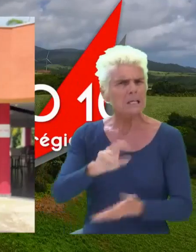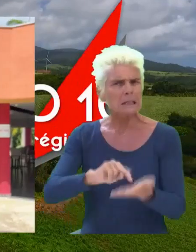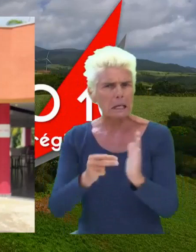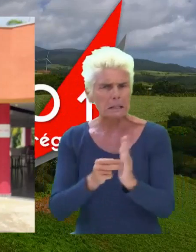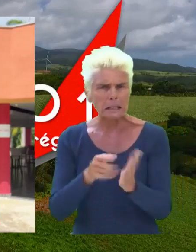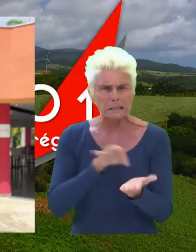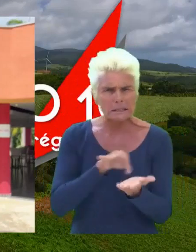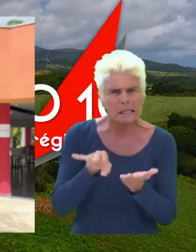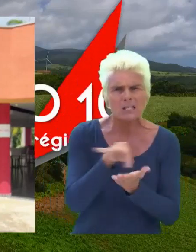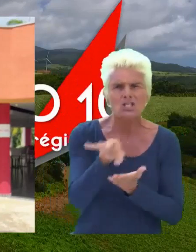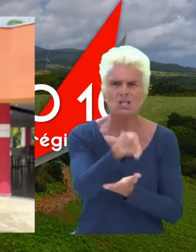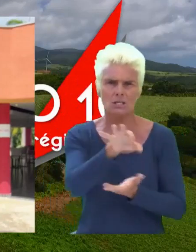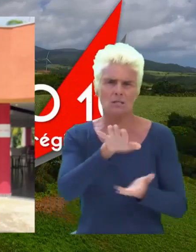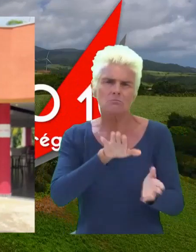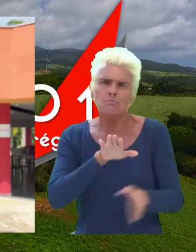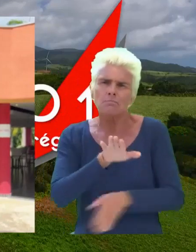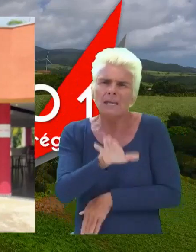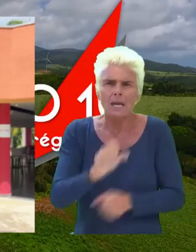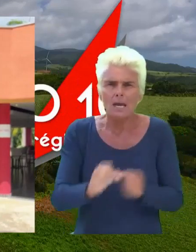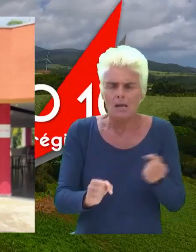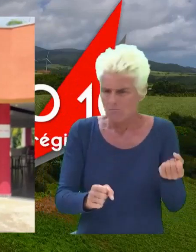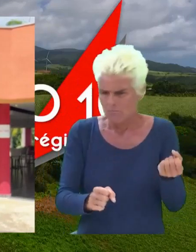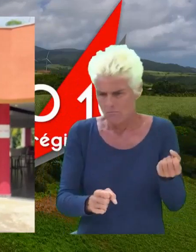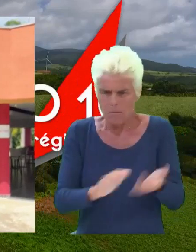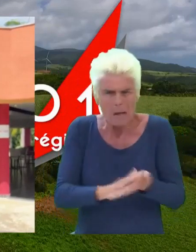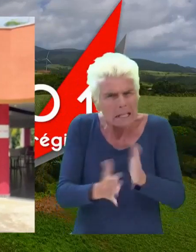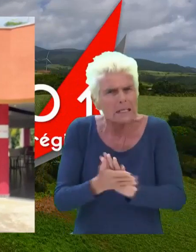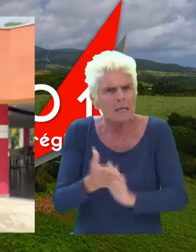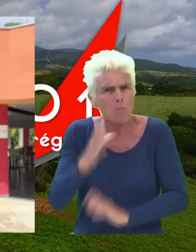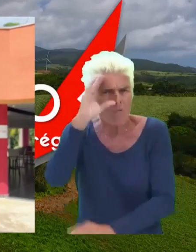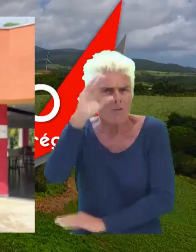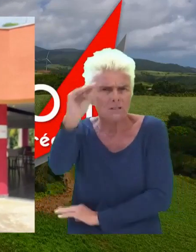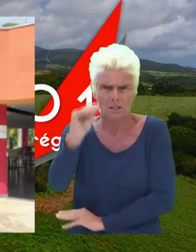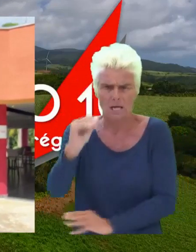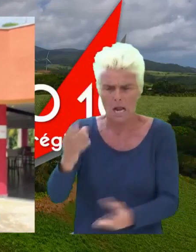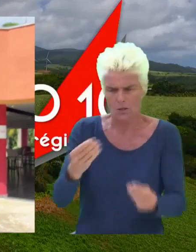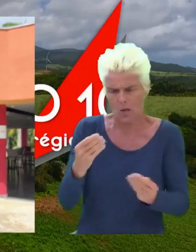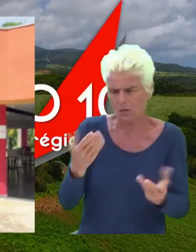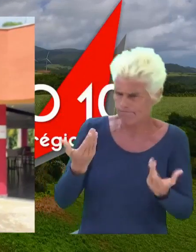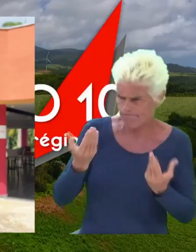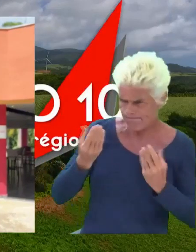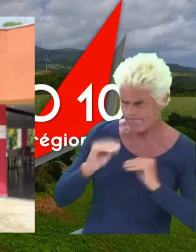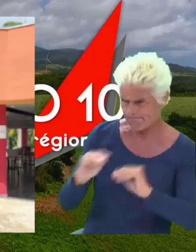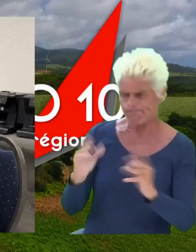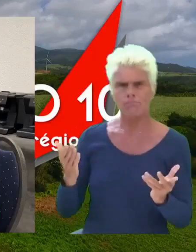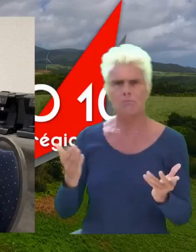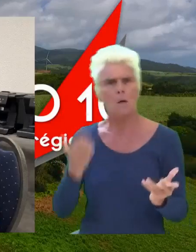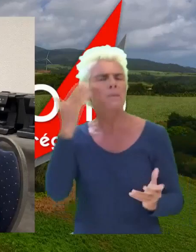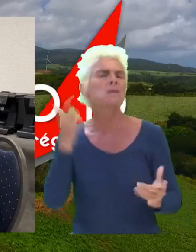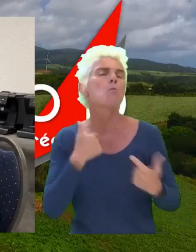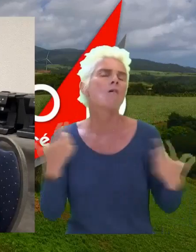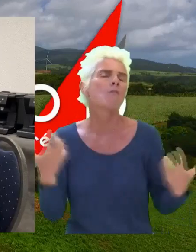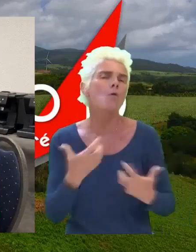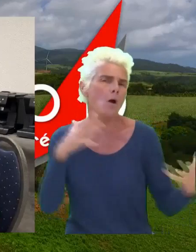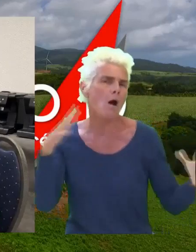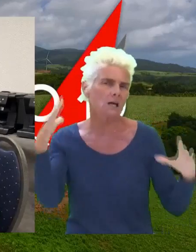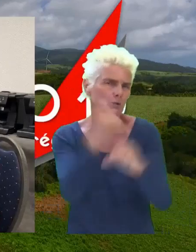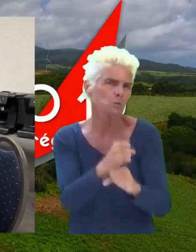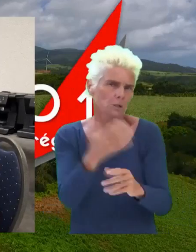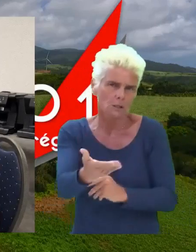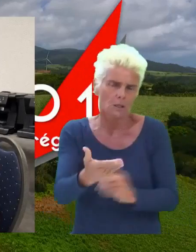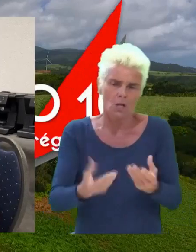stratégie c'est une pratique professionnelle qui permet justement de si je devais le résumer de